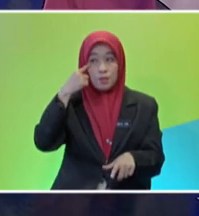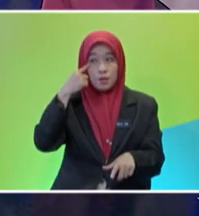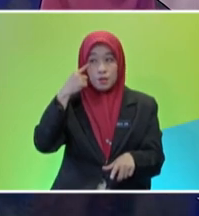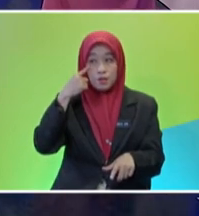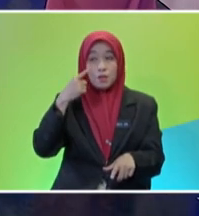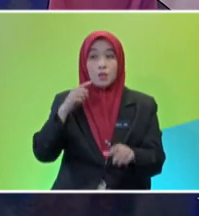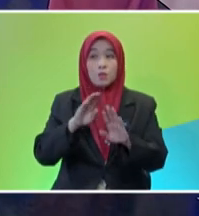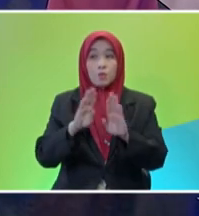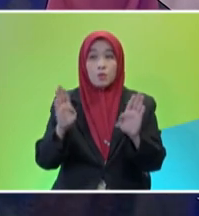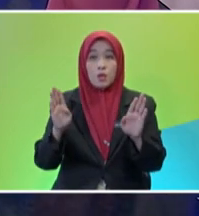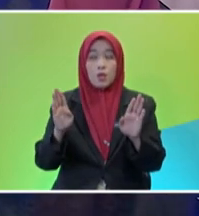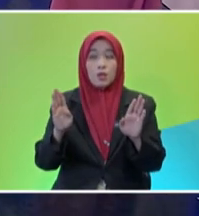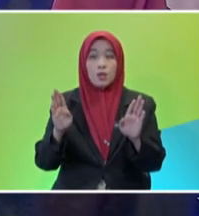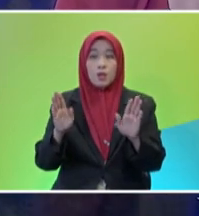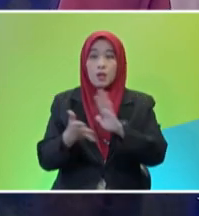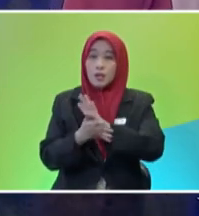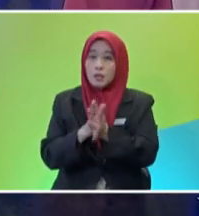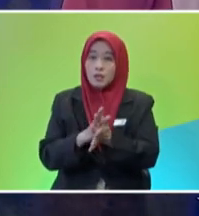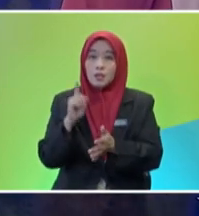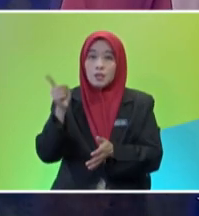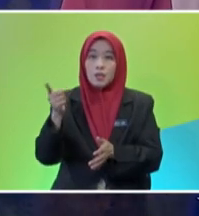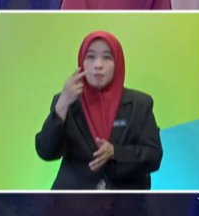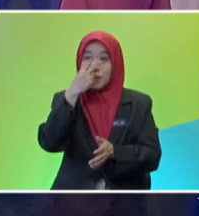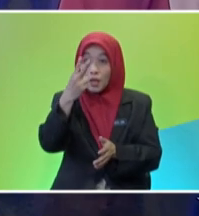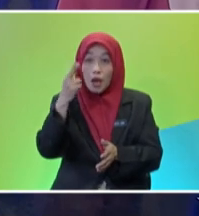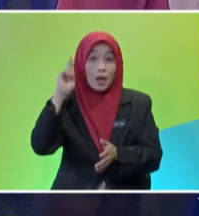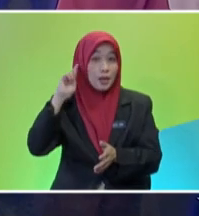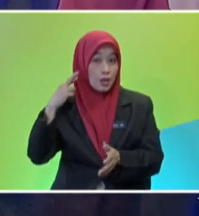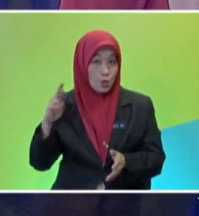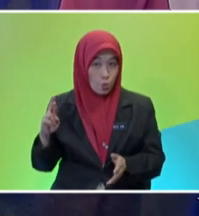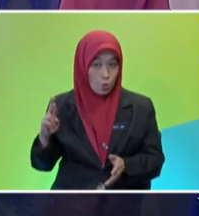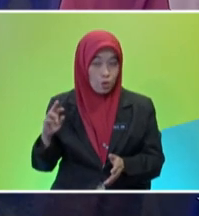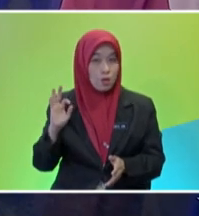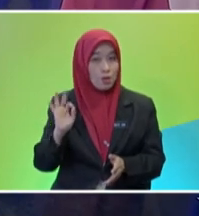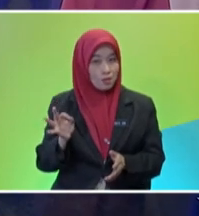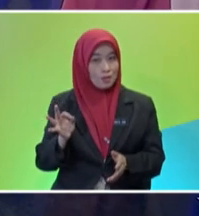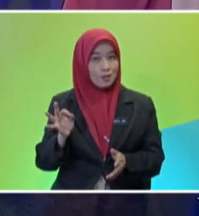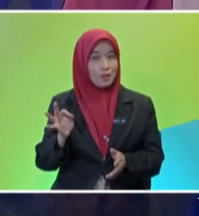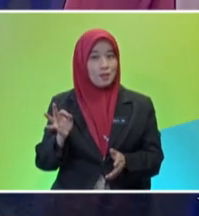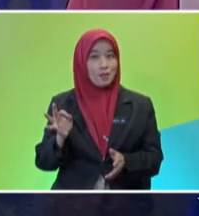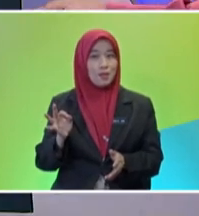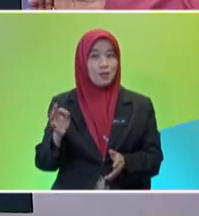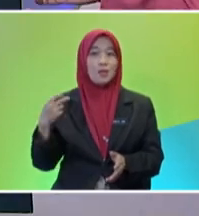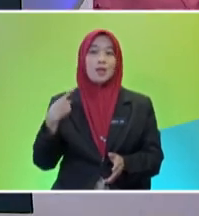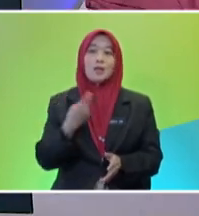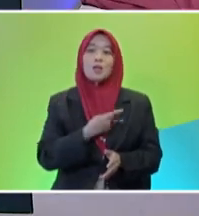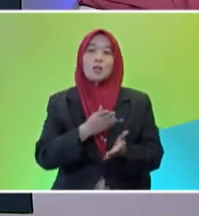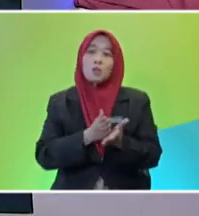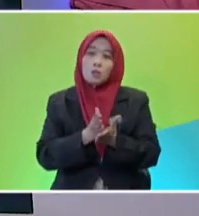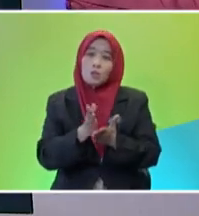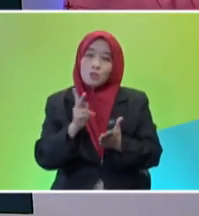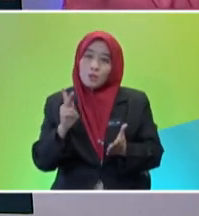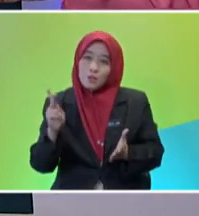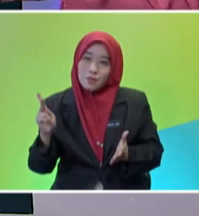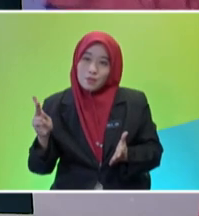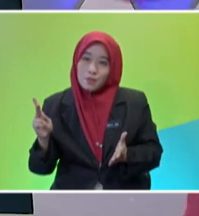terbuka. Maknanya dia melihat. Ya, dia melihat radio. Okey. Menarik. Menarik. Okey, kita teruskan. Okey, letak